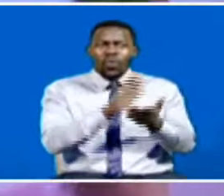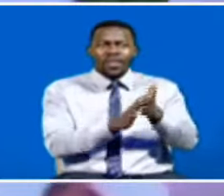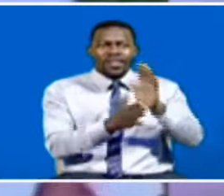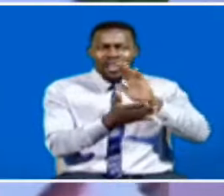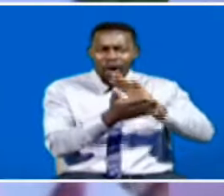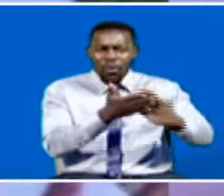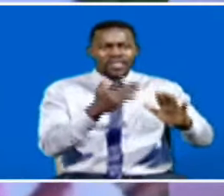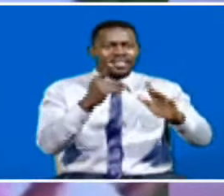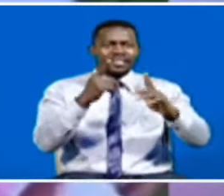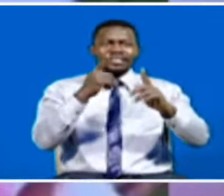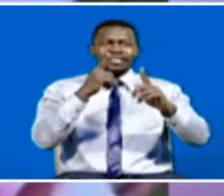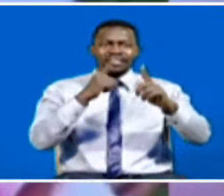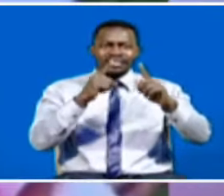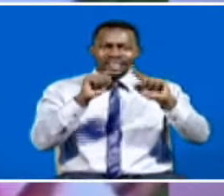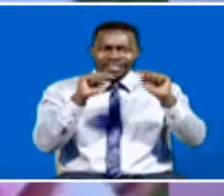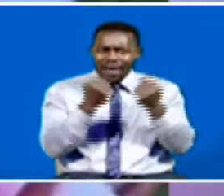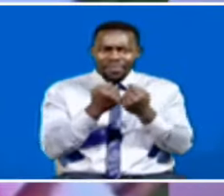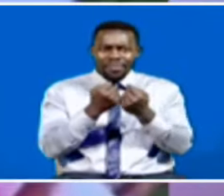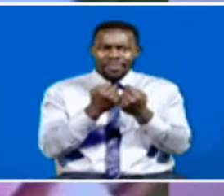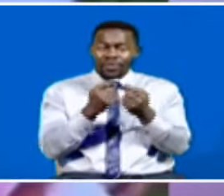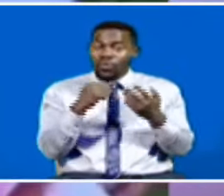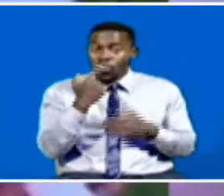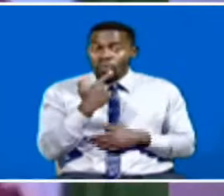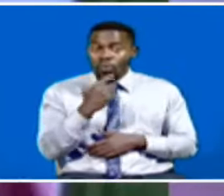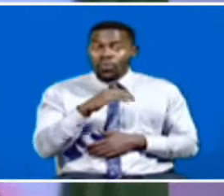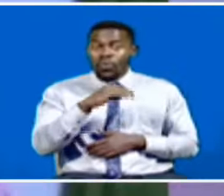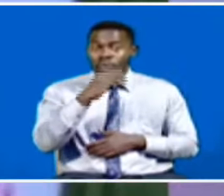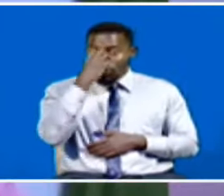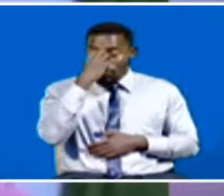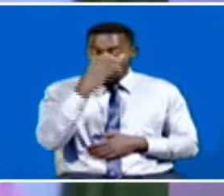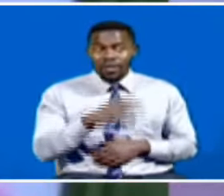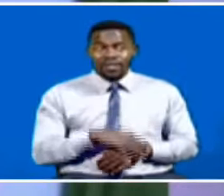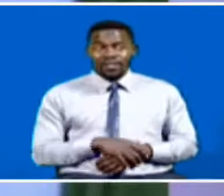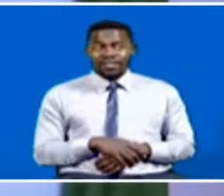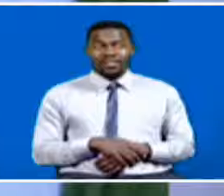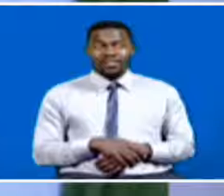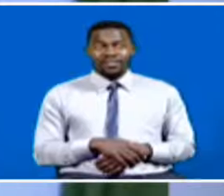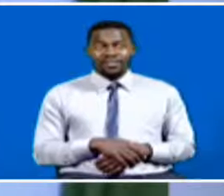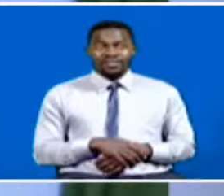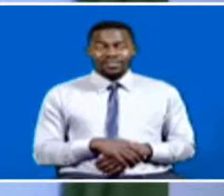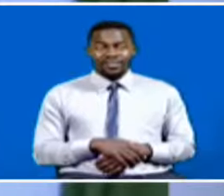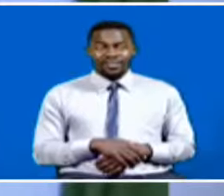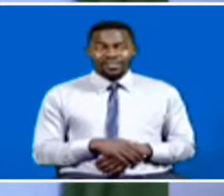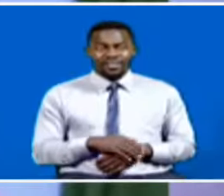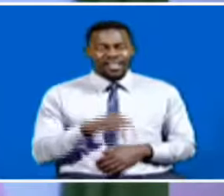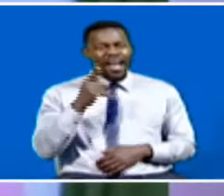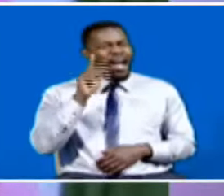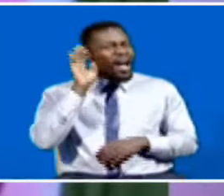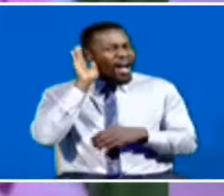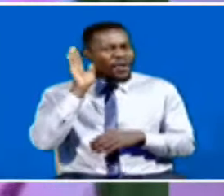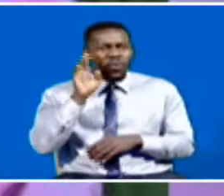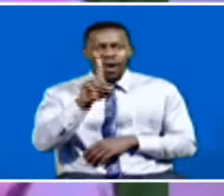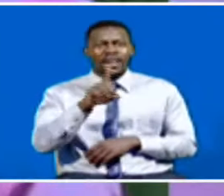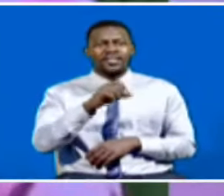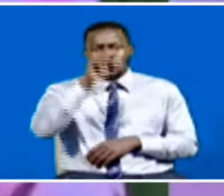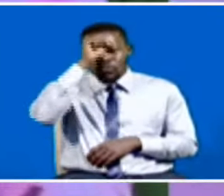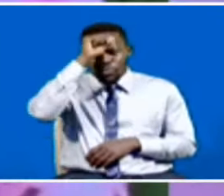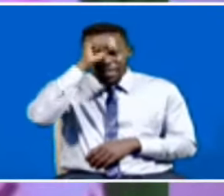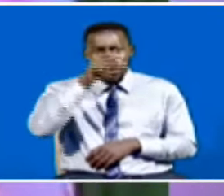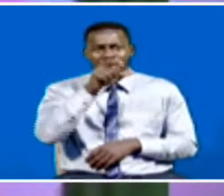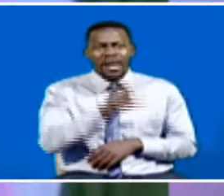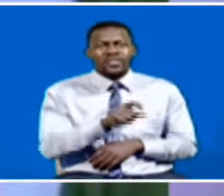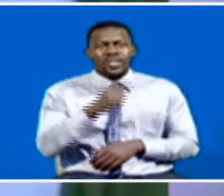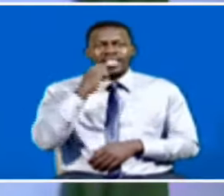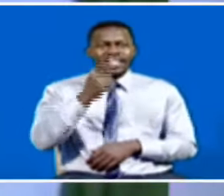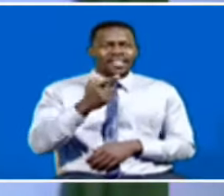Ruto. Allah. Allah. Unasikia? Allah. Nilisikia mjinga mwingine akisema